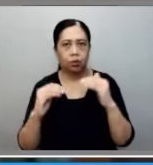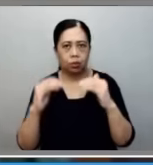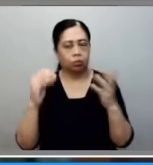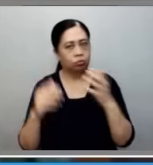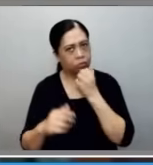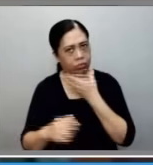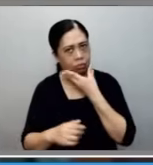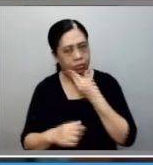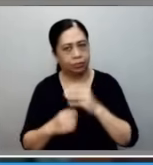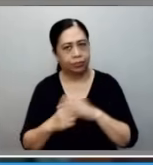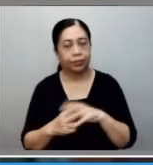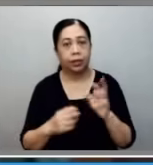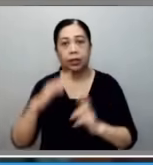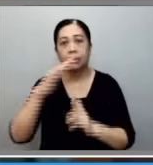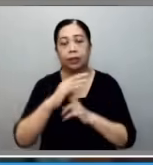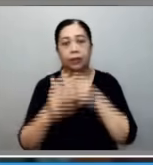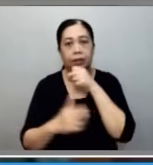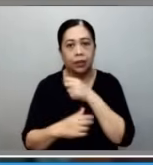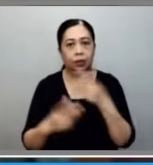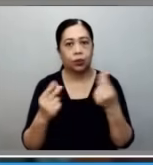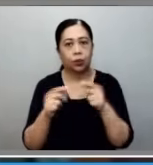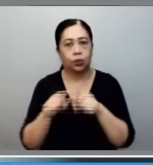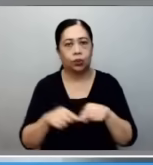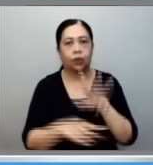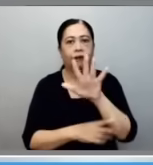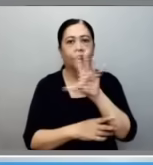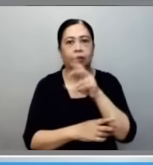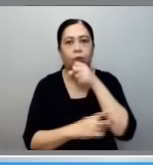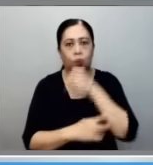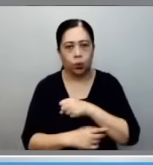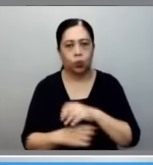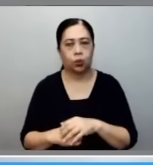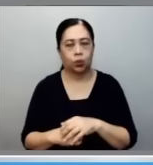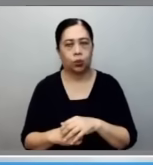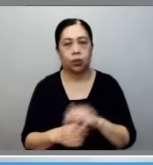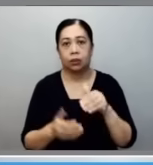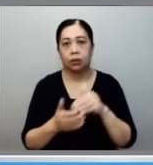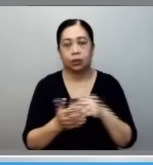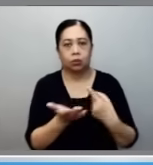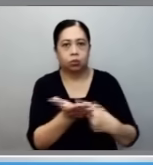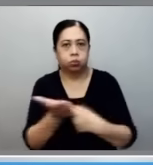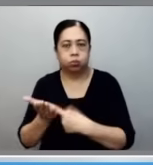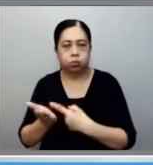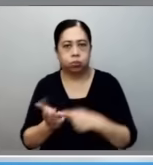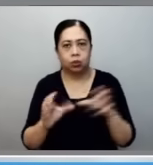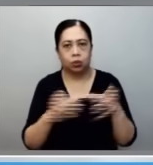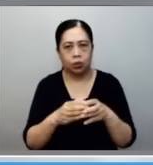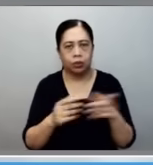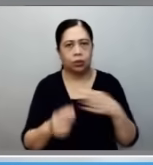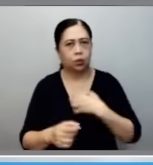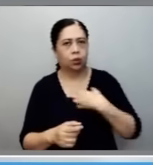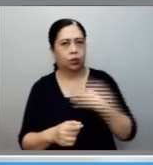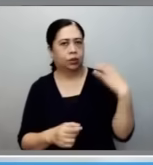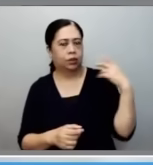Ang takdang retirement age ay ginawa na rin 57 years old. Sa kalagitnaan ng pagdinig ng komite, umalma ang chairman ng